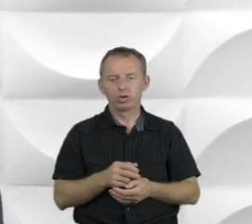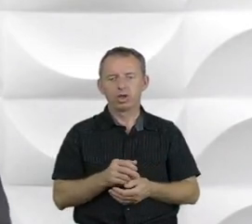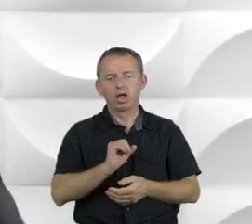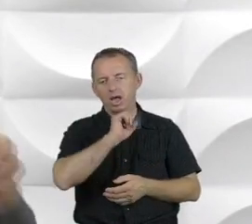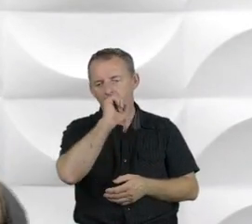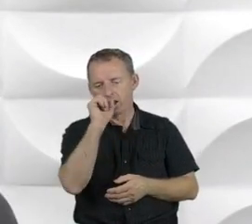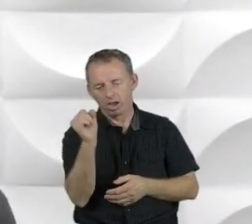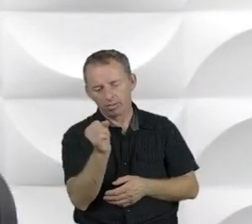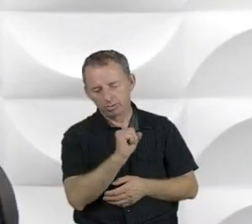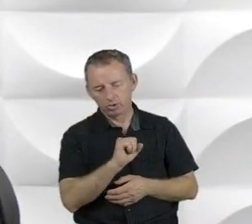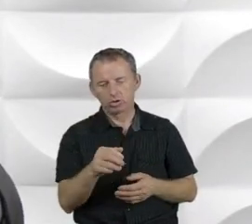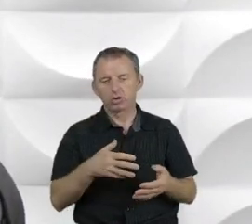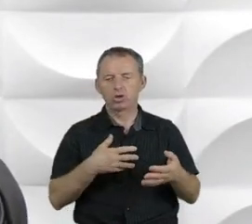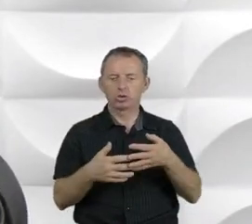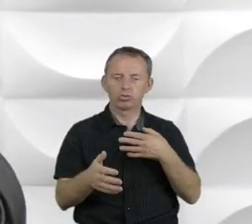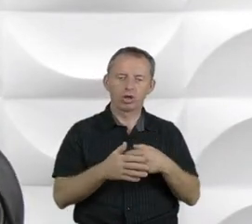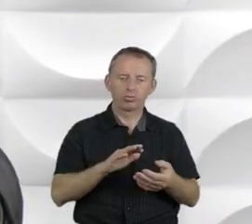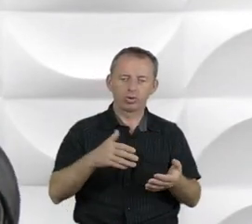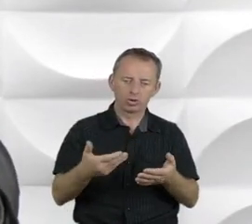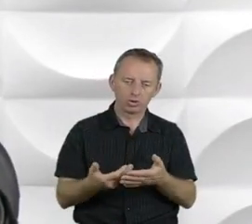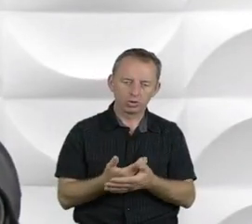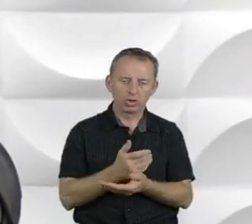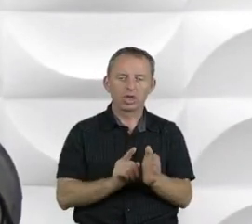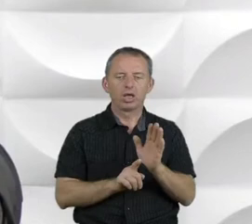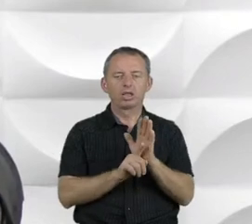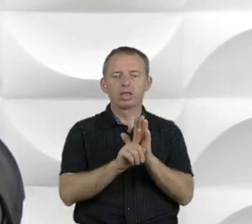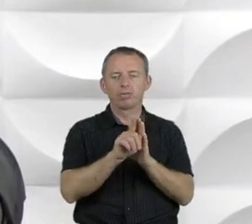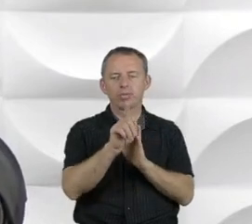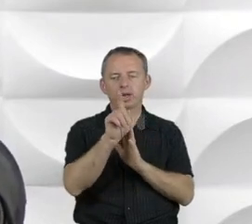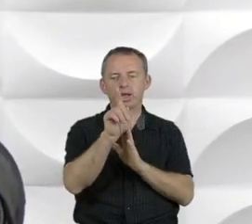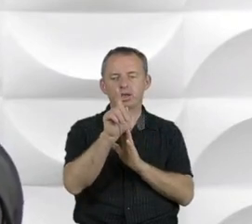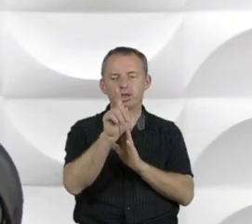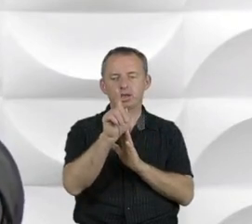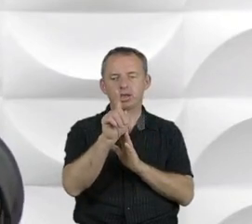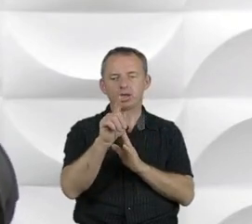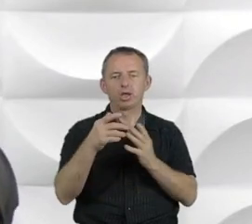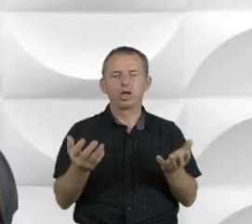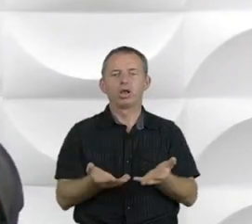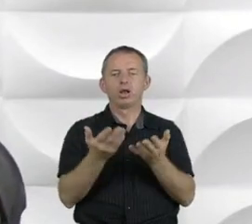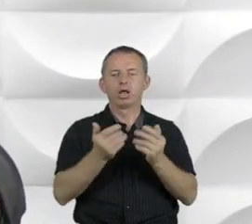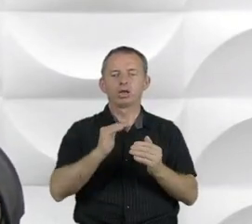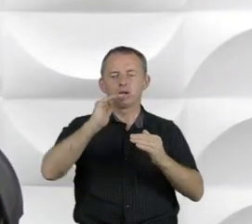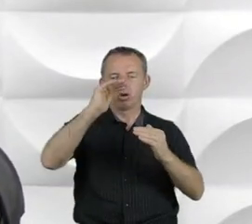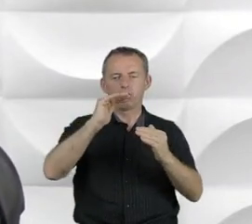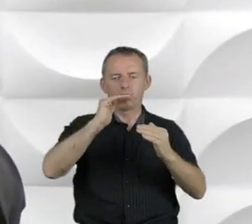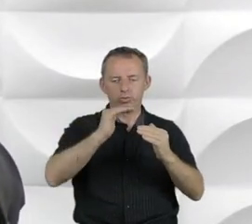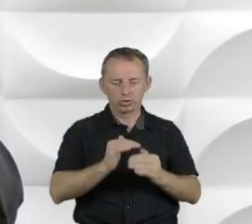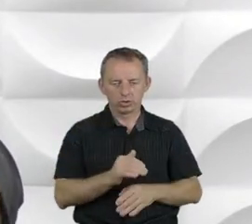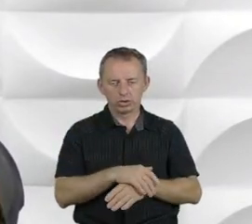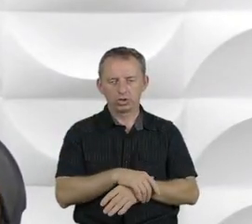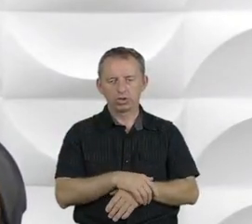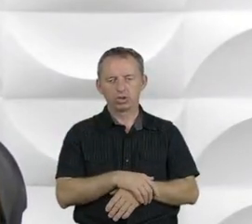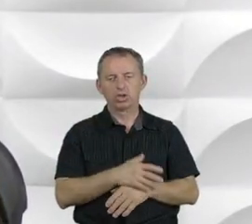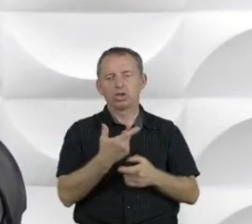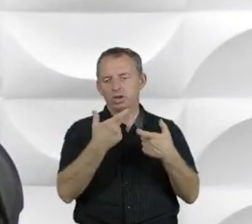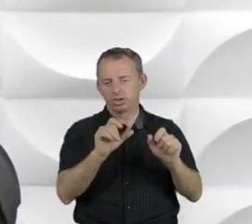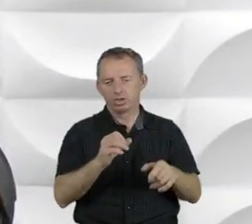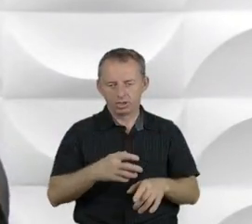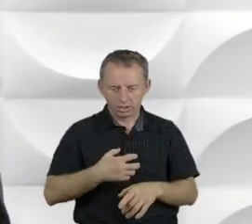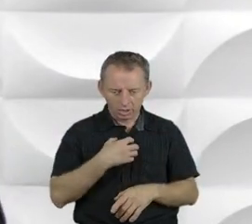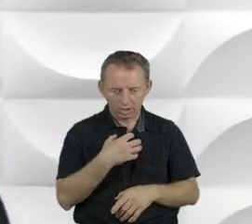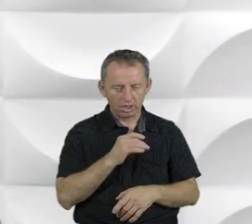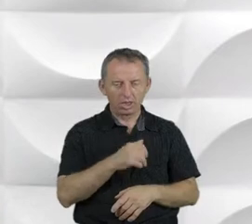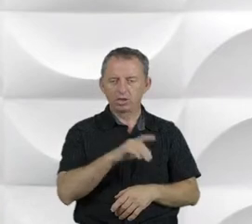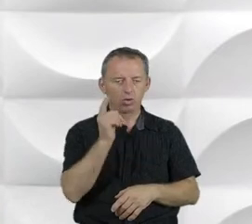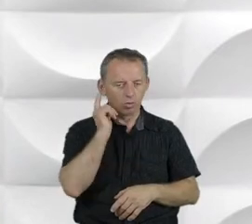Absolutna słabość. I znowu temperatura nawet lekko obniżona. Nic nie boli, ani